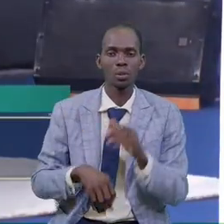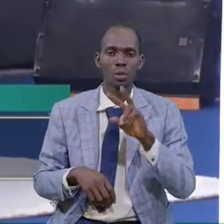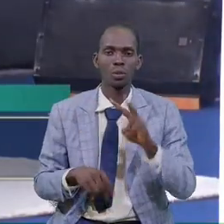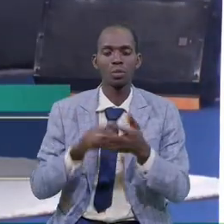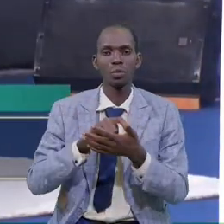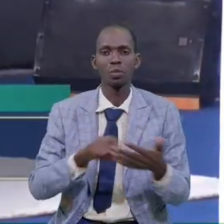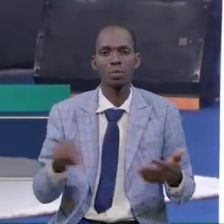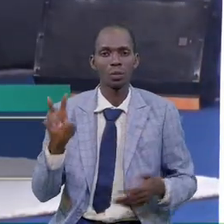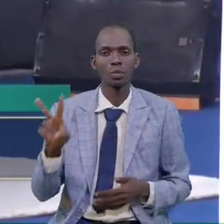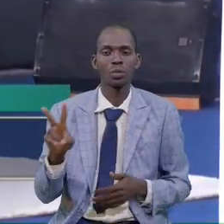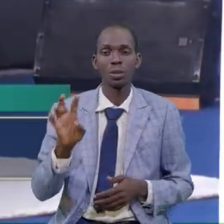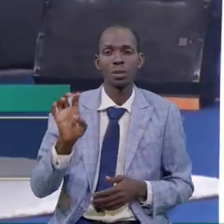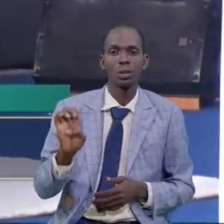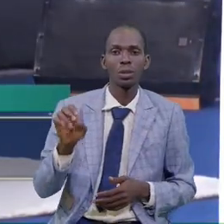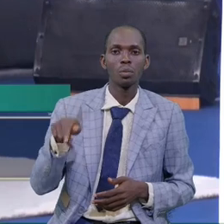verset 2.